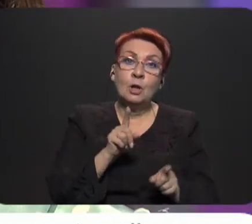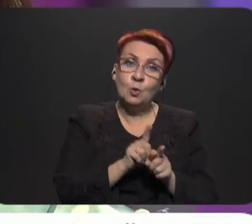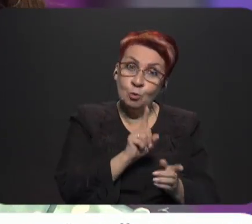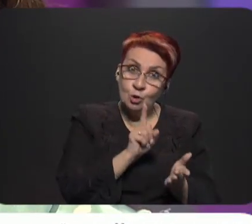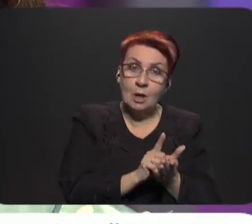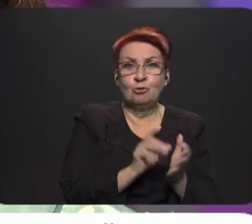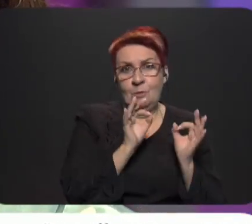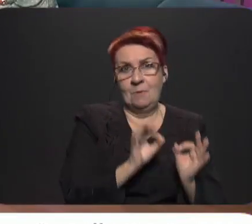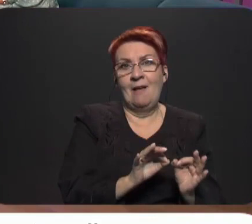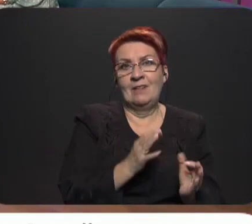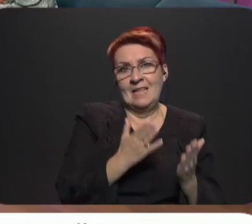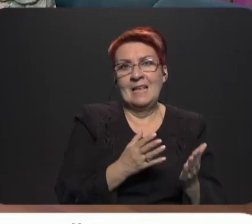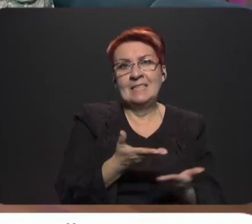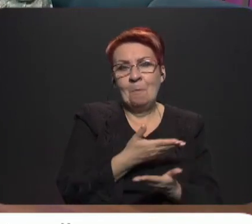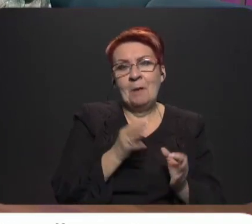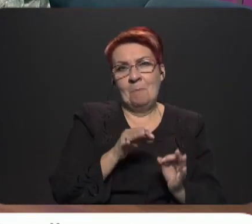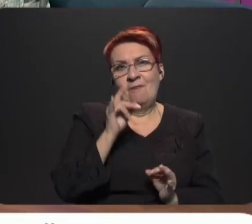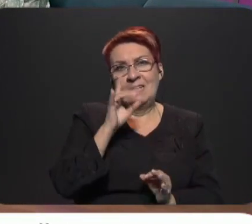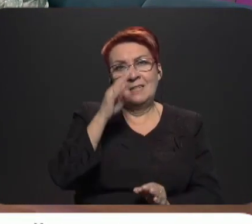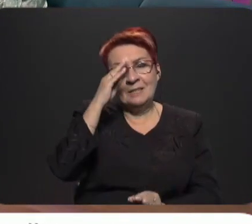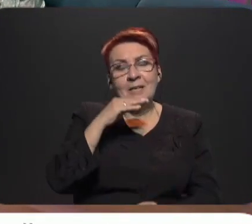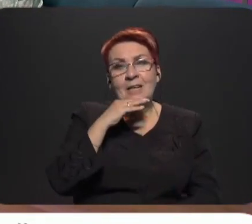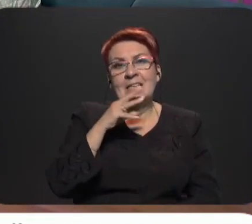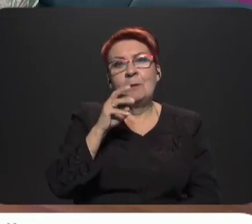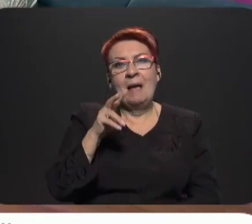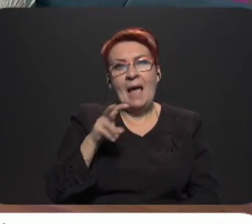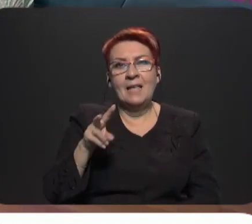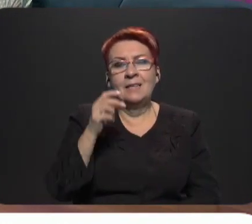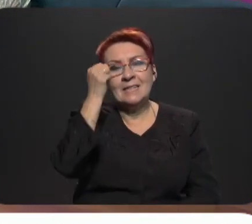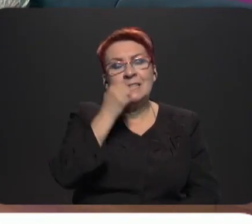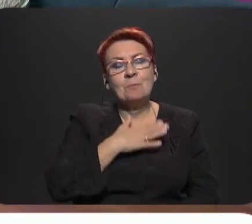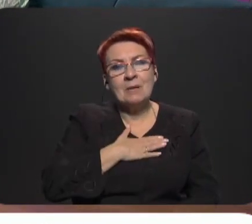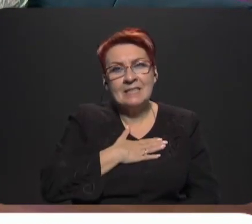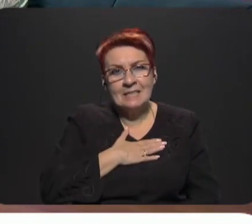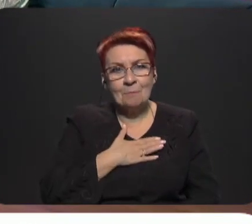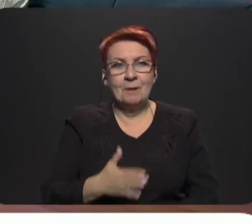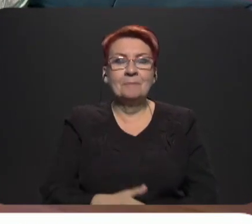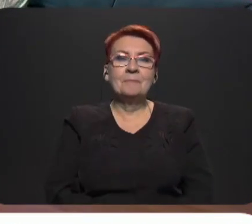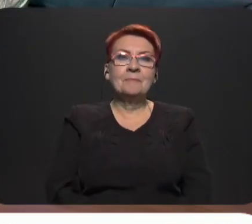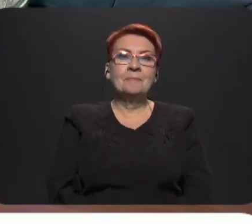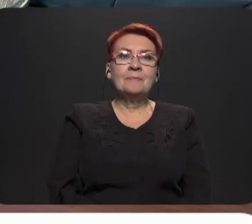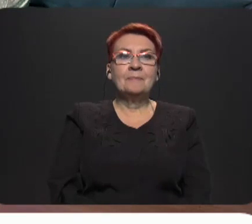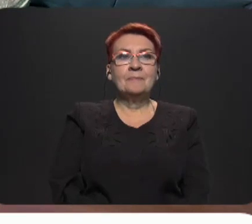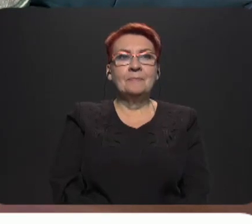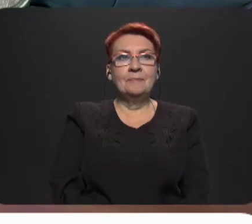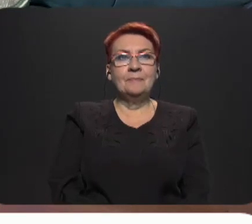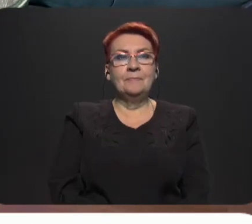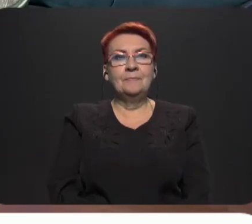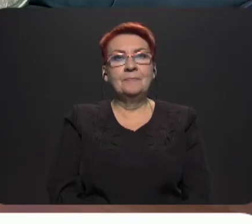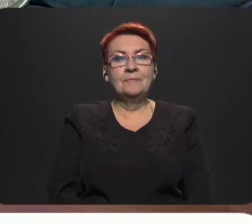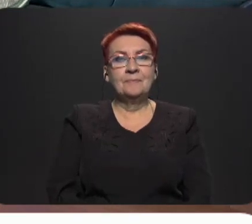тоже поступать правильно. Спасибо, отец Михаил. А у нас есть еще один звонок. Здравствуйте, мы вас слушаем.